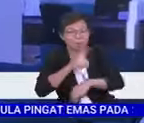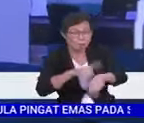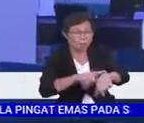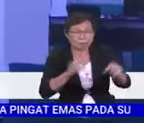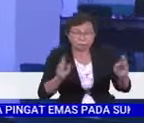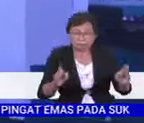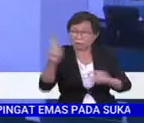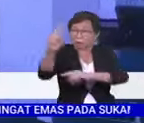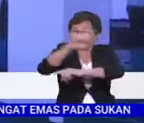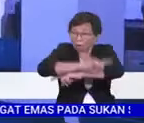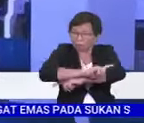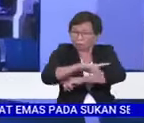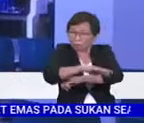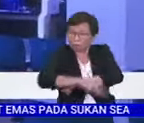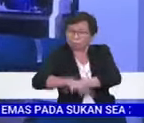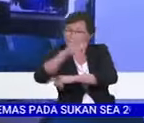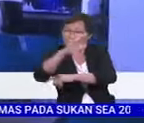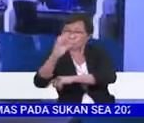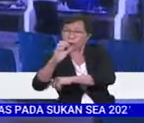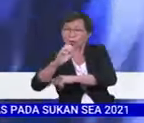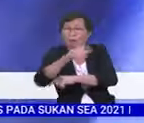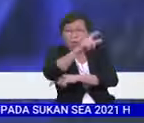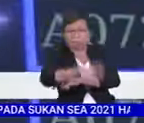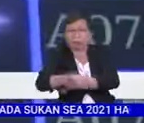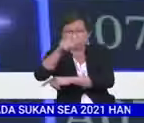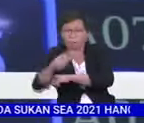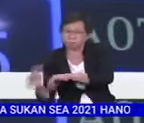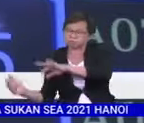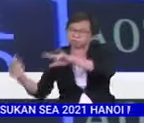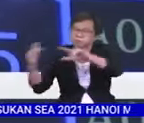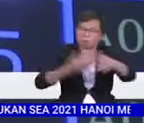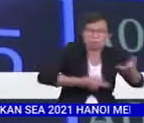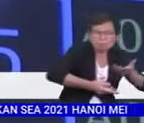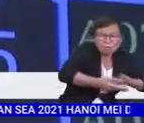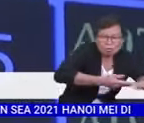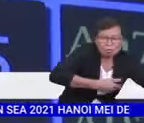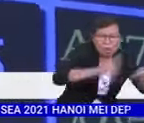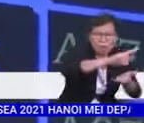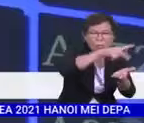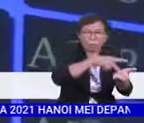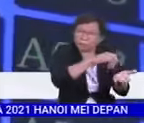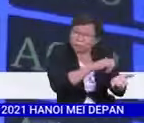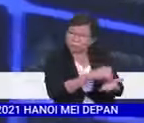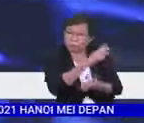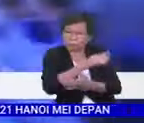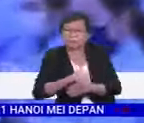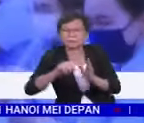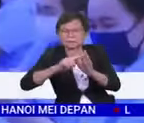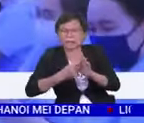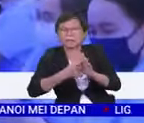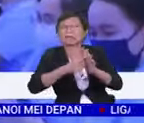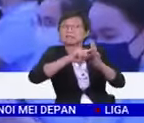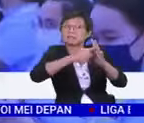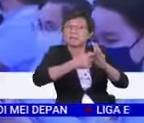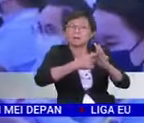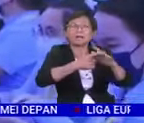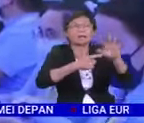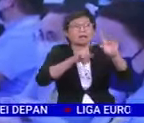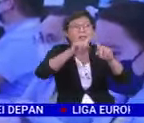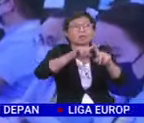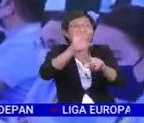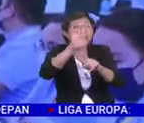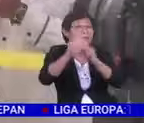tempo hari saja kira-kira 500 pelanggan yang datang berurusan di pusat berkenaan manakala sejak ia beroperasi pada